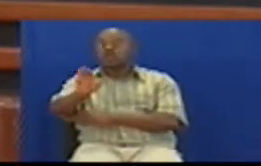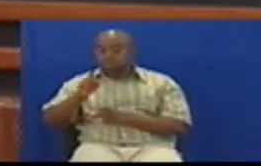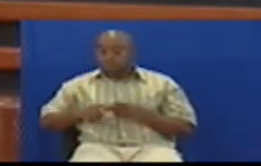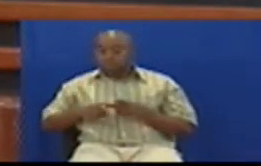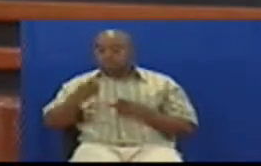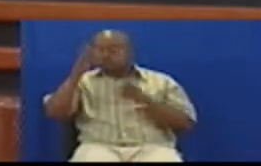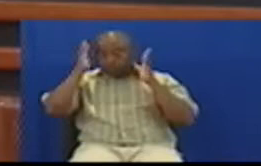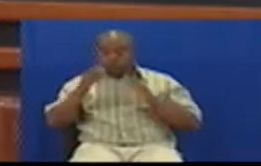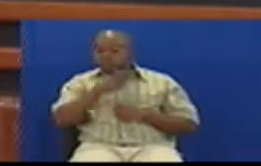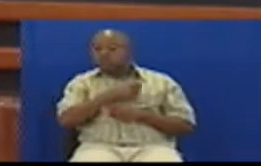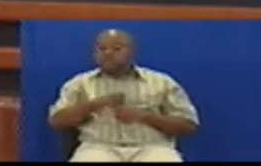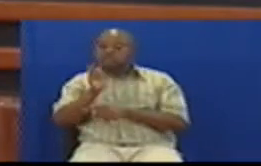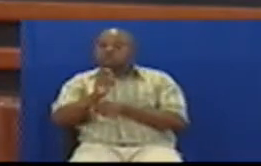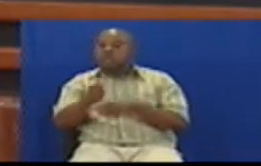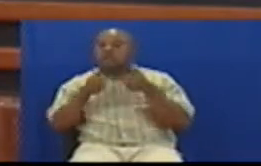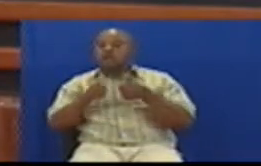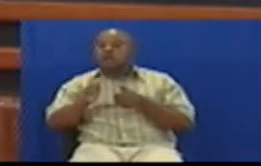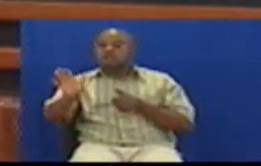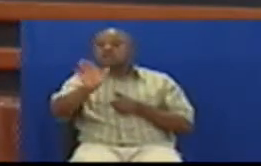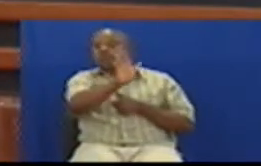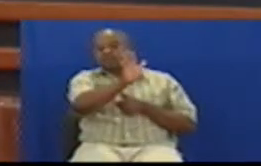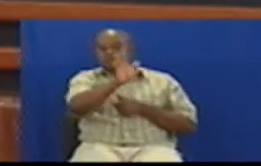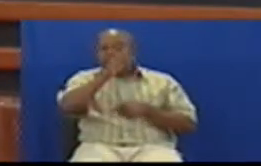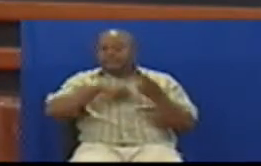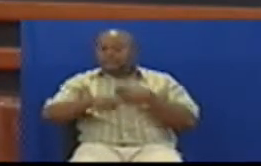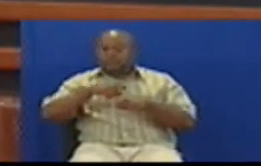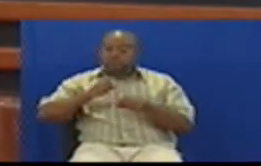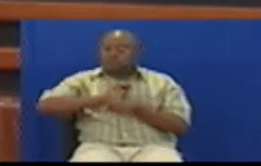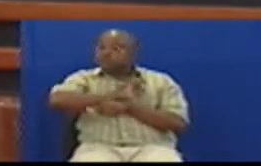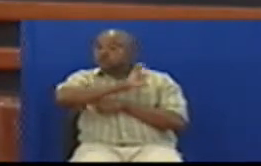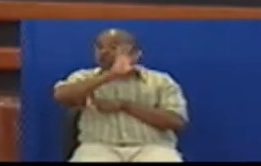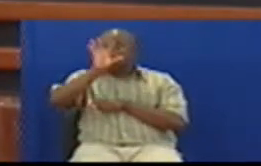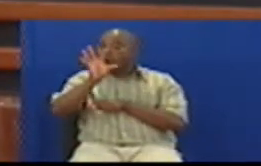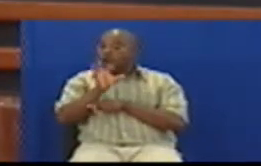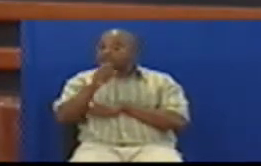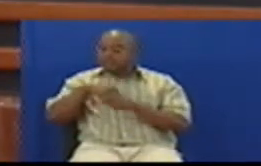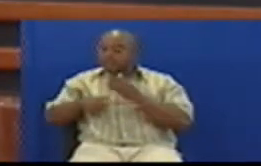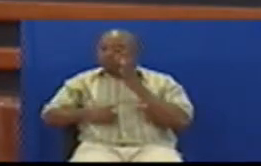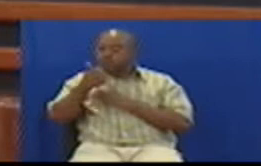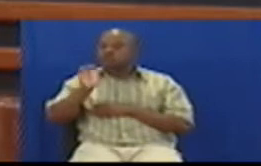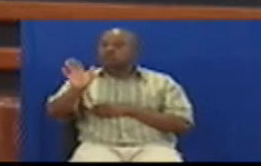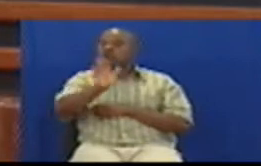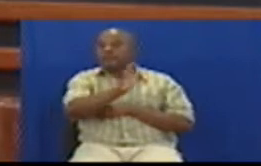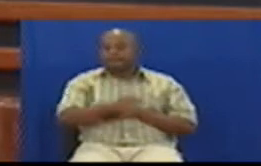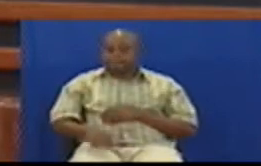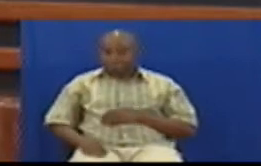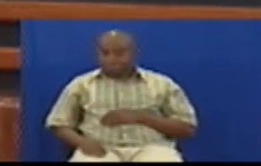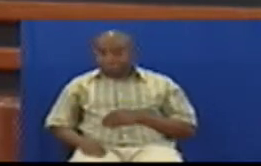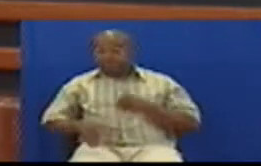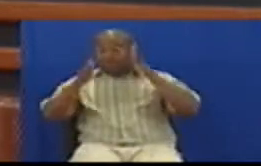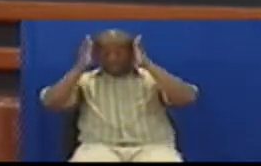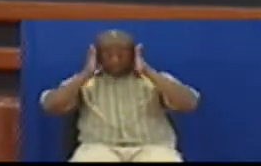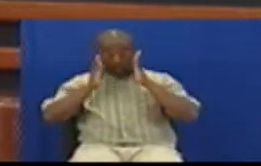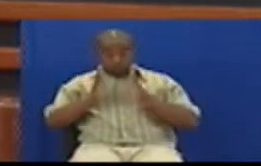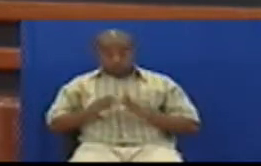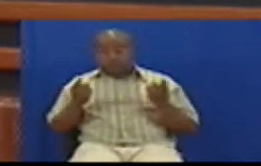zake ambazo alituahidi wana I.DUA katika kipindi chote ambacho amekuwa katika uongozi wake. Mheshimiwa Spika, naomba chukua nafasi hii